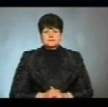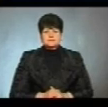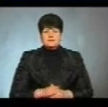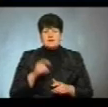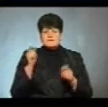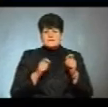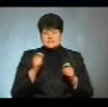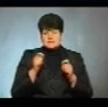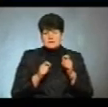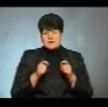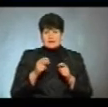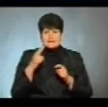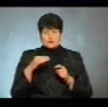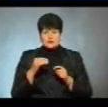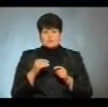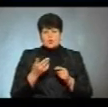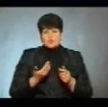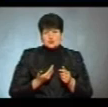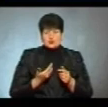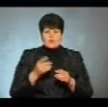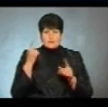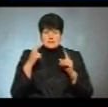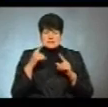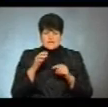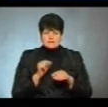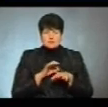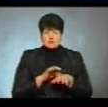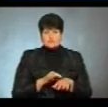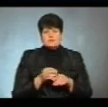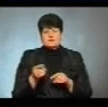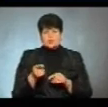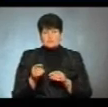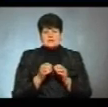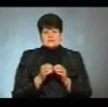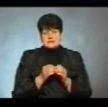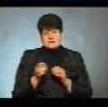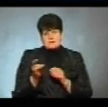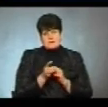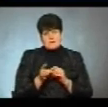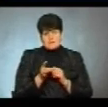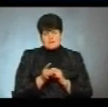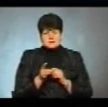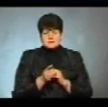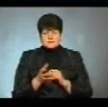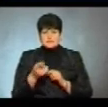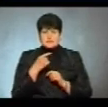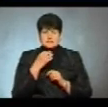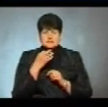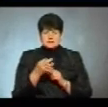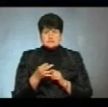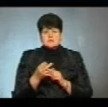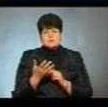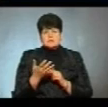Фестиваль декоративно-вжиткового мистецтва «Яйце-райце» відбувається у Тернополі вдесяте, повідомила директор Центру творчості дітей та юнацтва